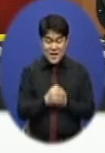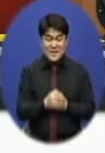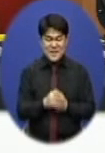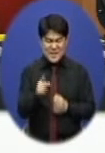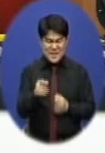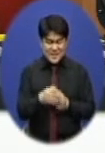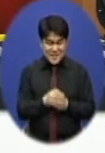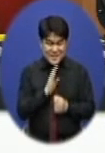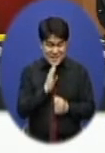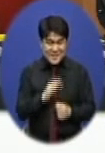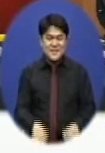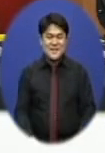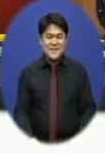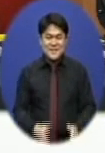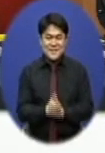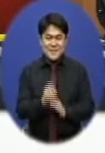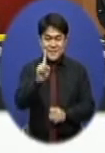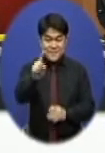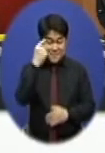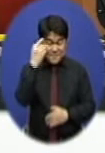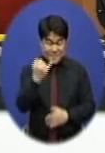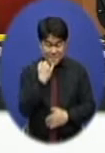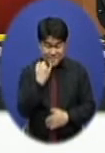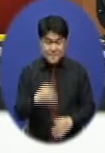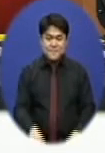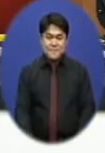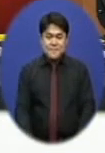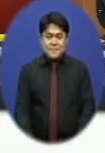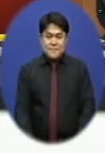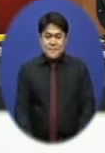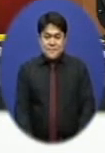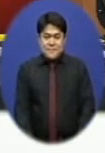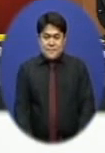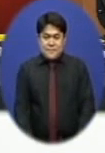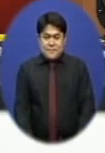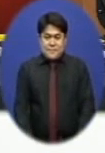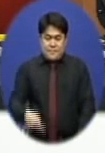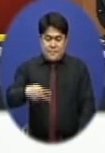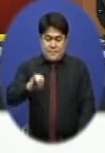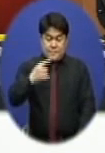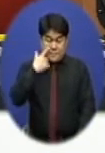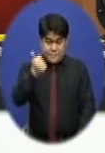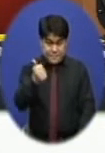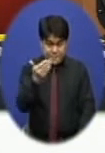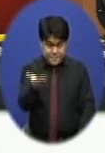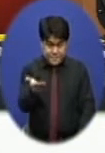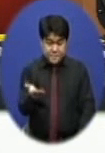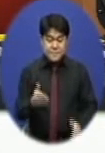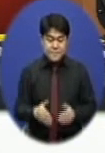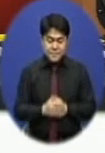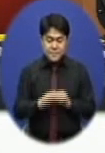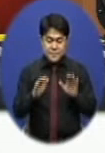보려고 그러죠. 네네네. 자, 네. 한 가지 묻겠습니다. 네. 이제 그 시아버님. 네. 이제